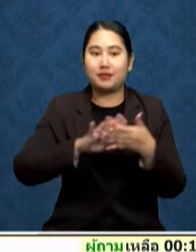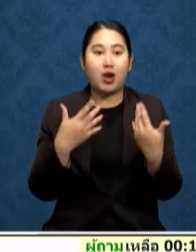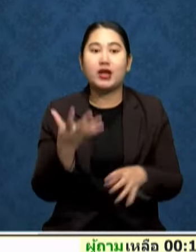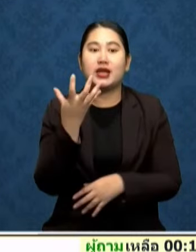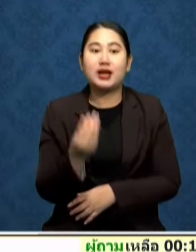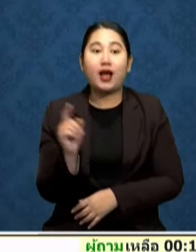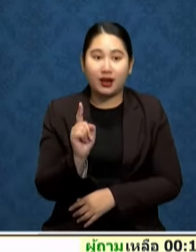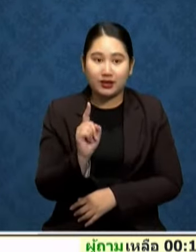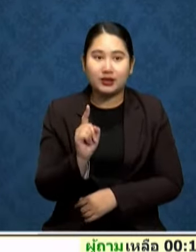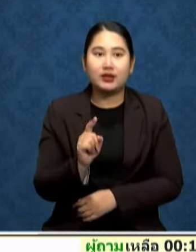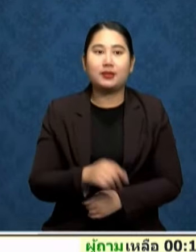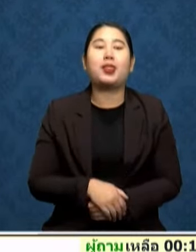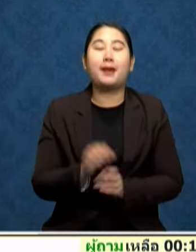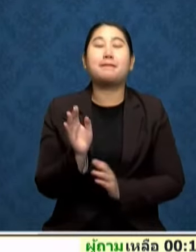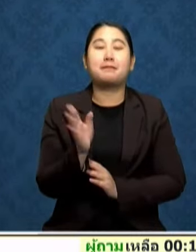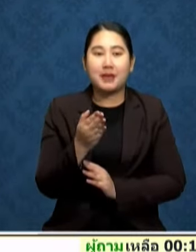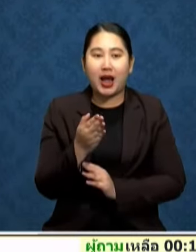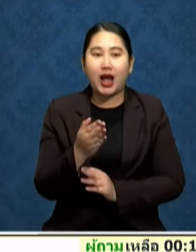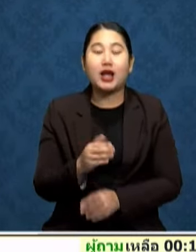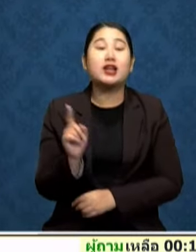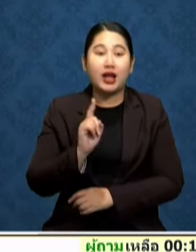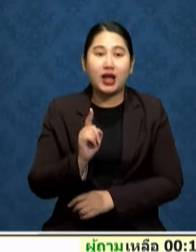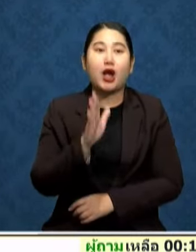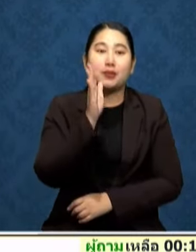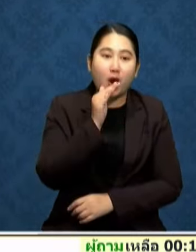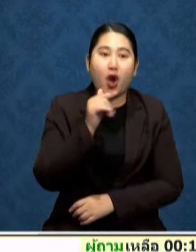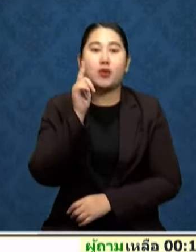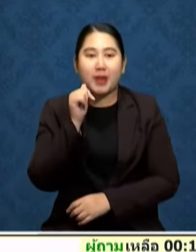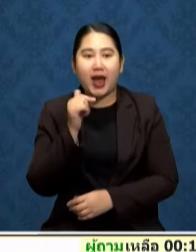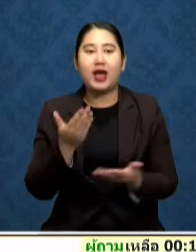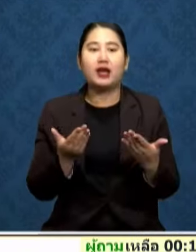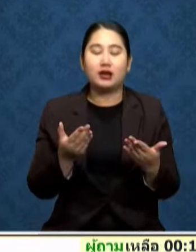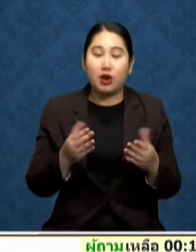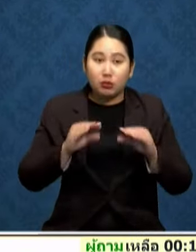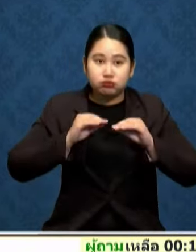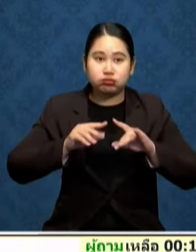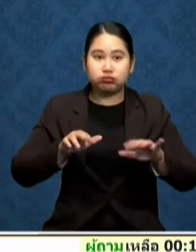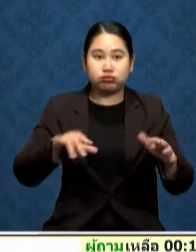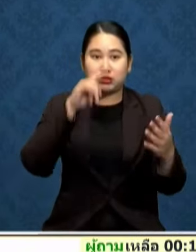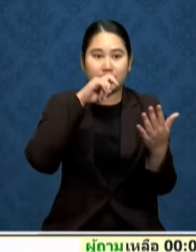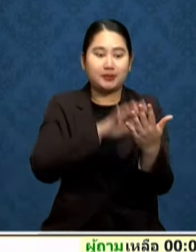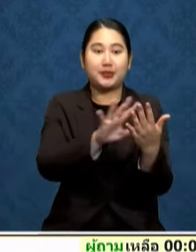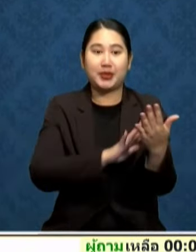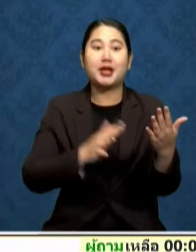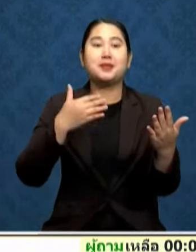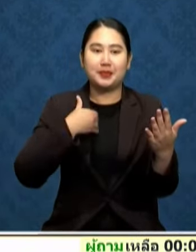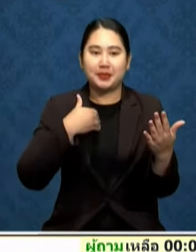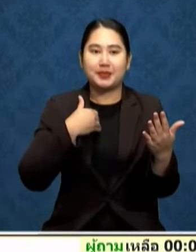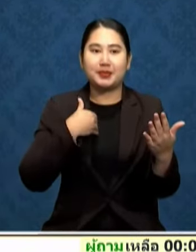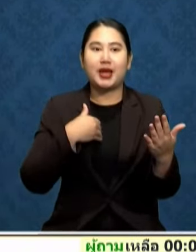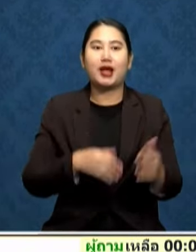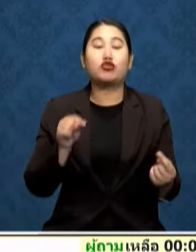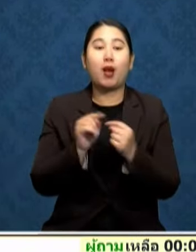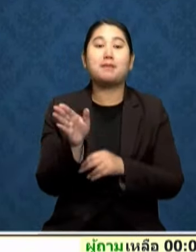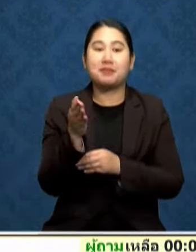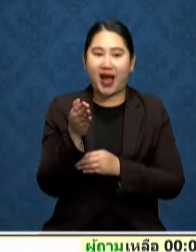ไรครับเหลือ DNA ต้นทางว่าเอ้าถ้างั้น DNA ที่มันกระจายอยู่ทั่วประเทศเนี่ยมีแล้ว DNA บาร์โค้ดของป